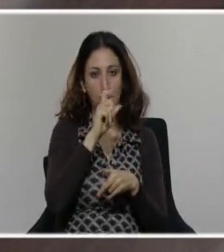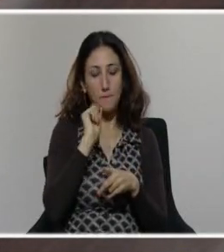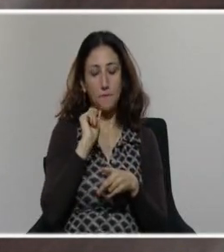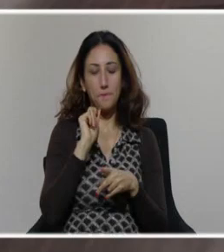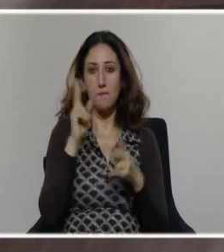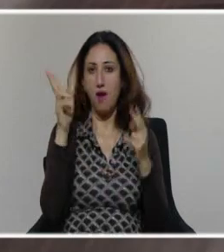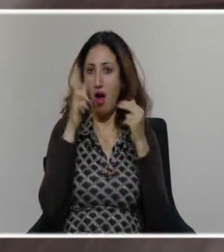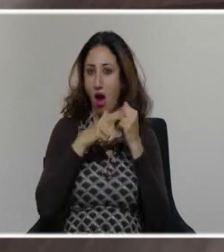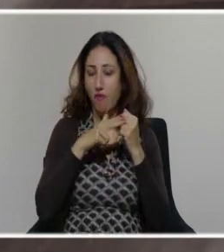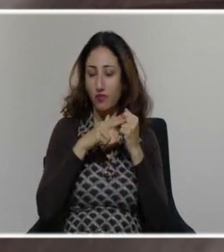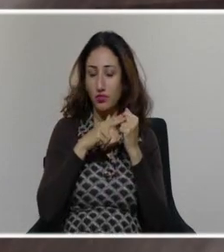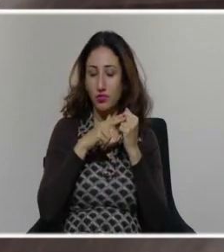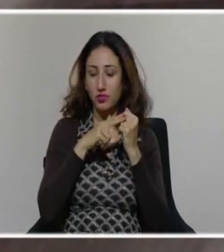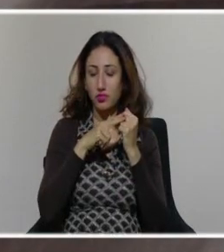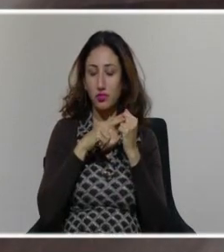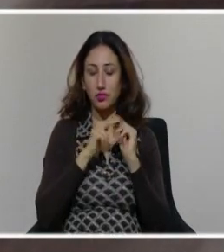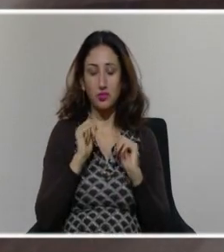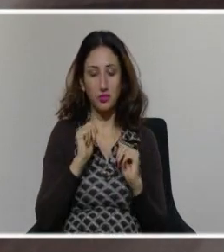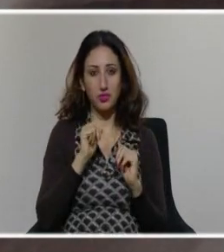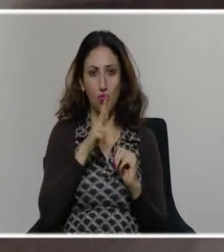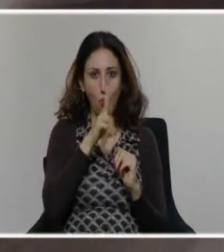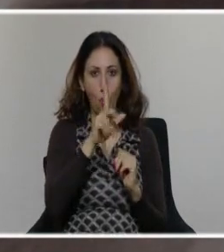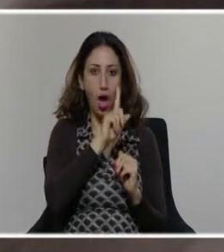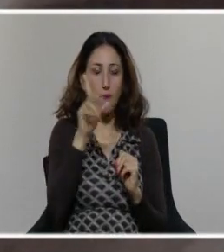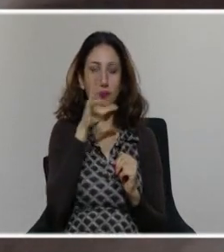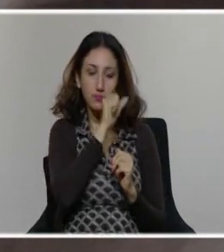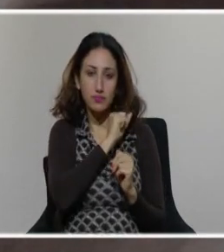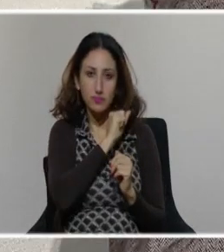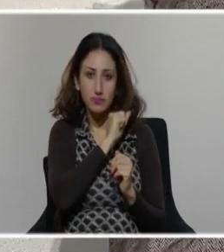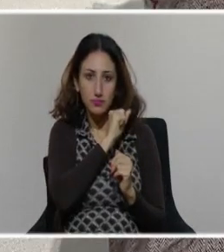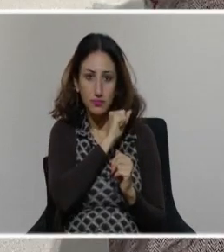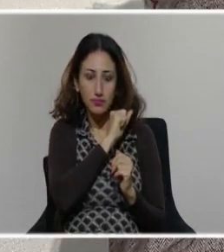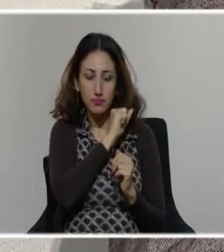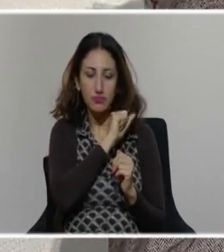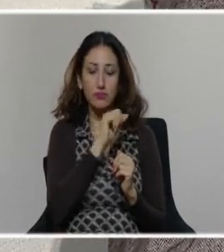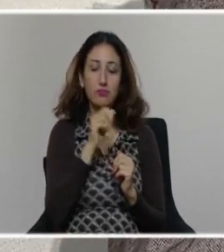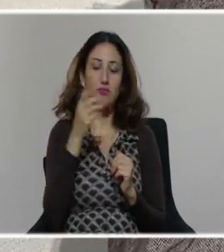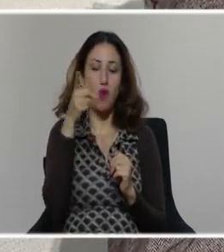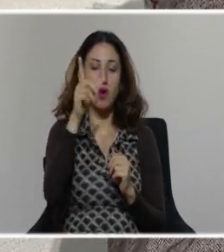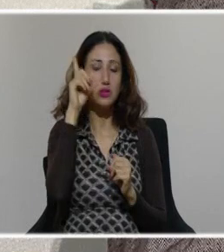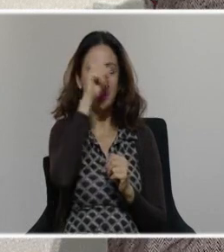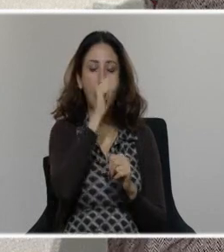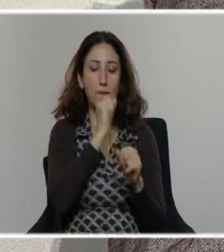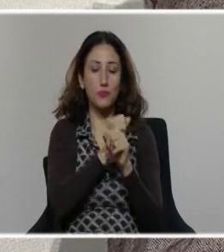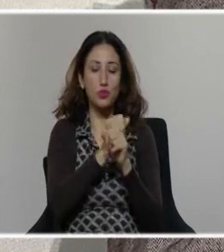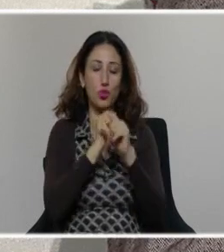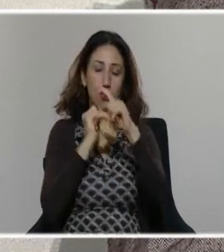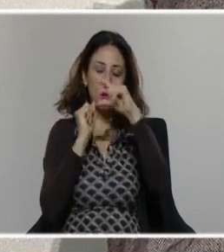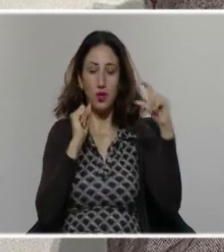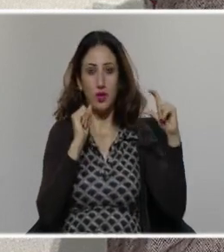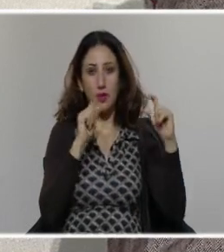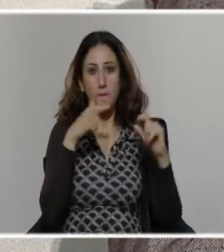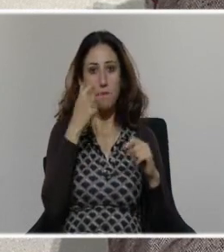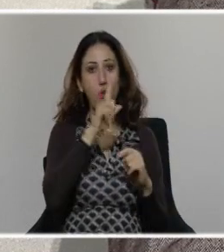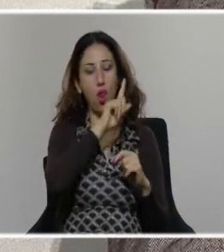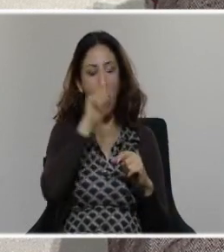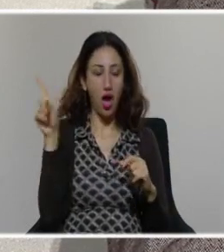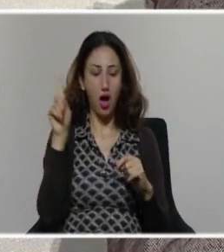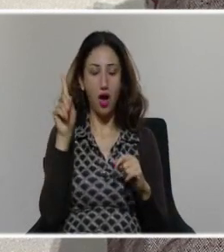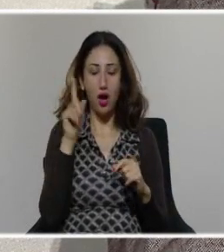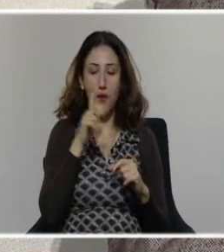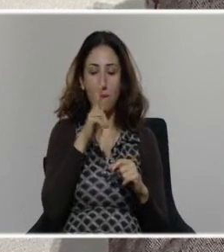ورفضه التام لانه يقول اي حاجه وبيعلنها بصراحه. عباس الضو بيقول لا،